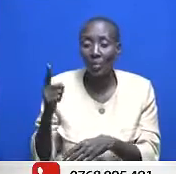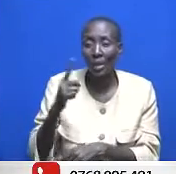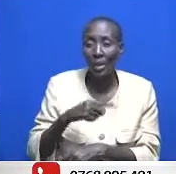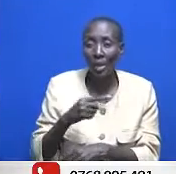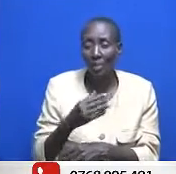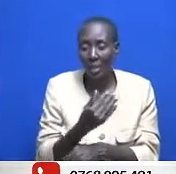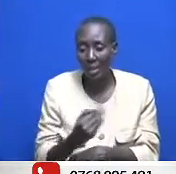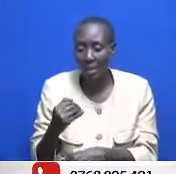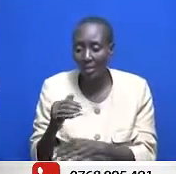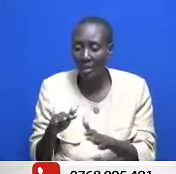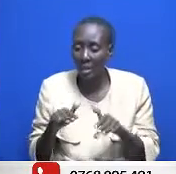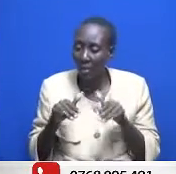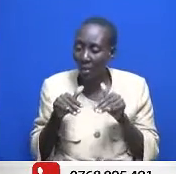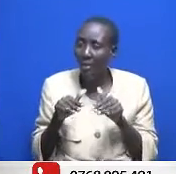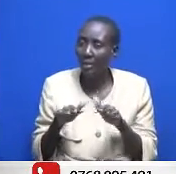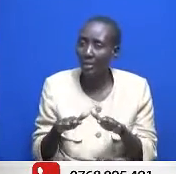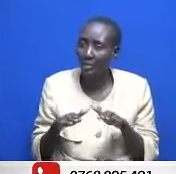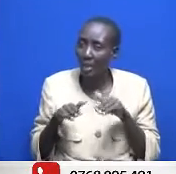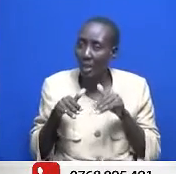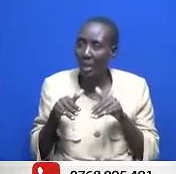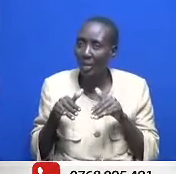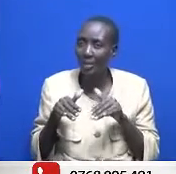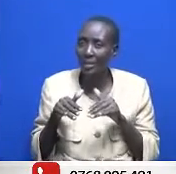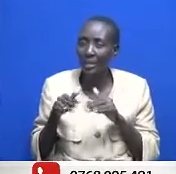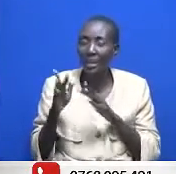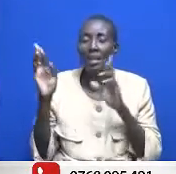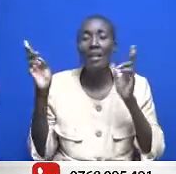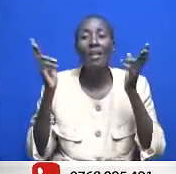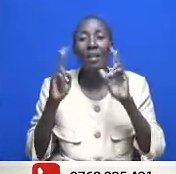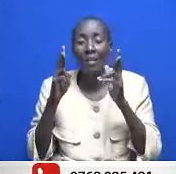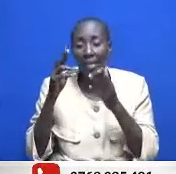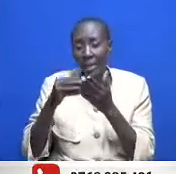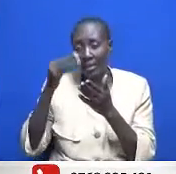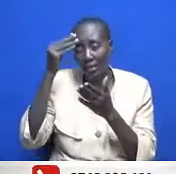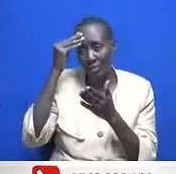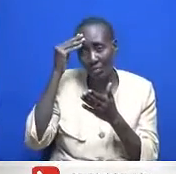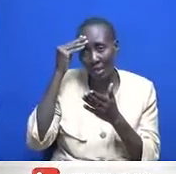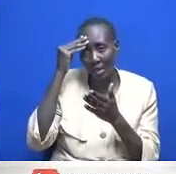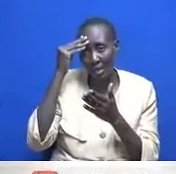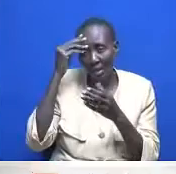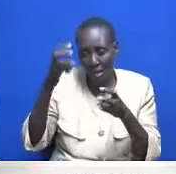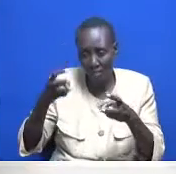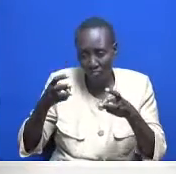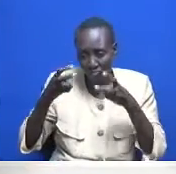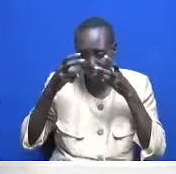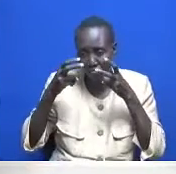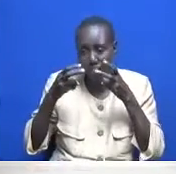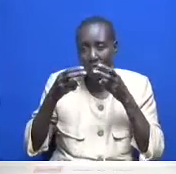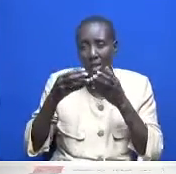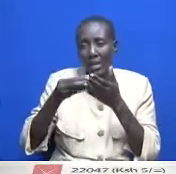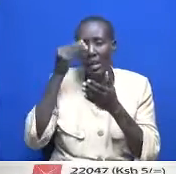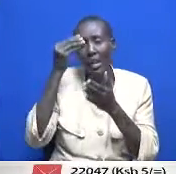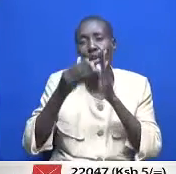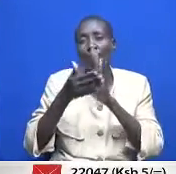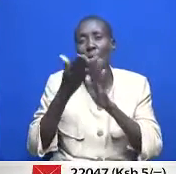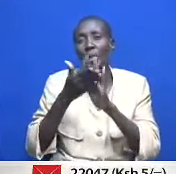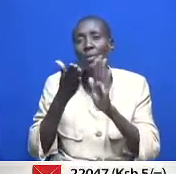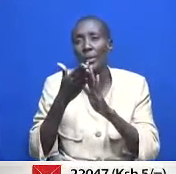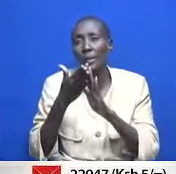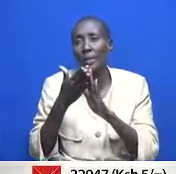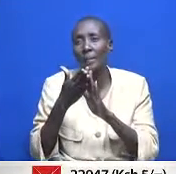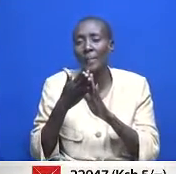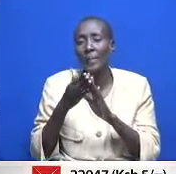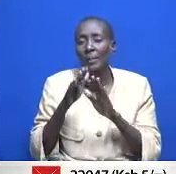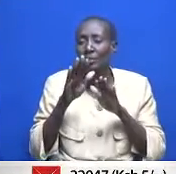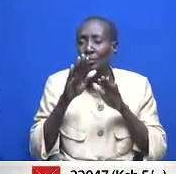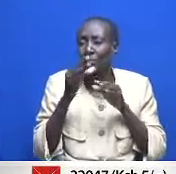waiting. You know, they're hungry for the game, they're hungry to learn. You know, they're very receptive, they're quick learners. So for us, seeing those baby steps